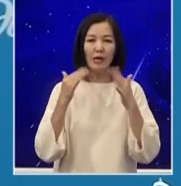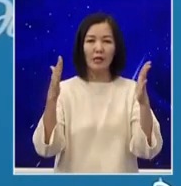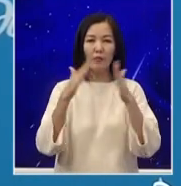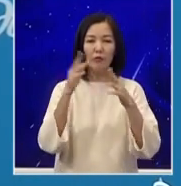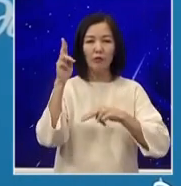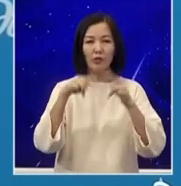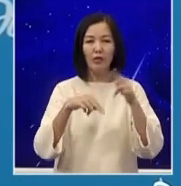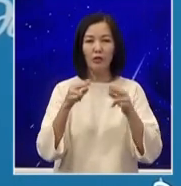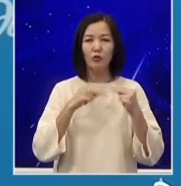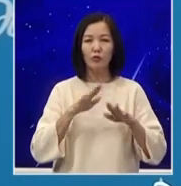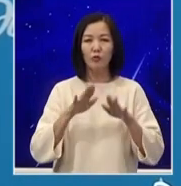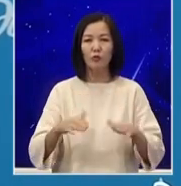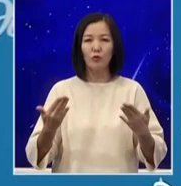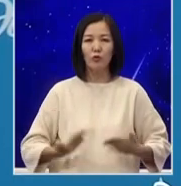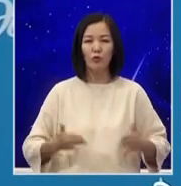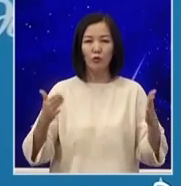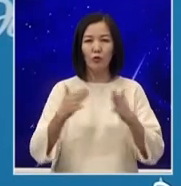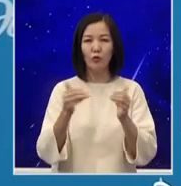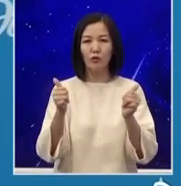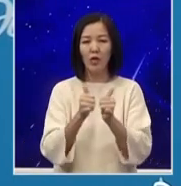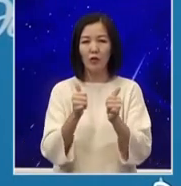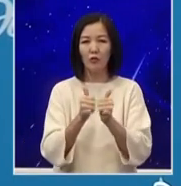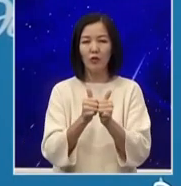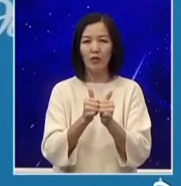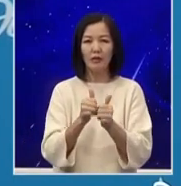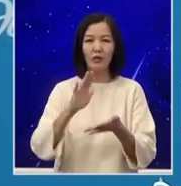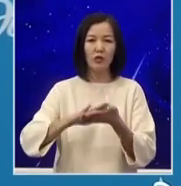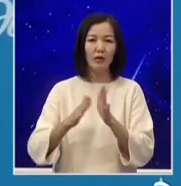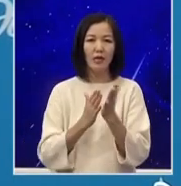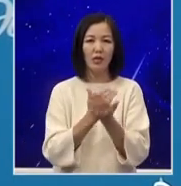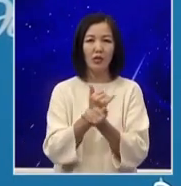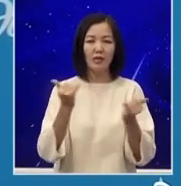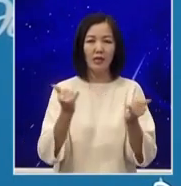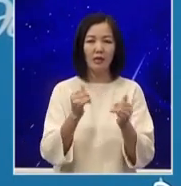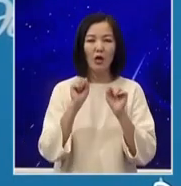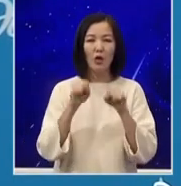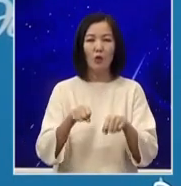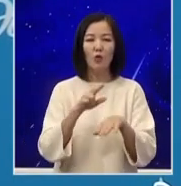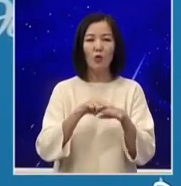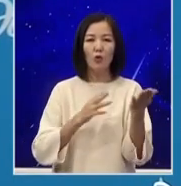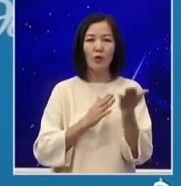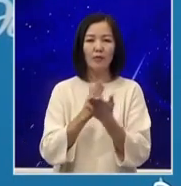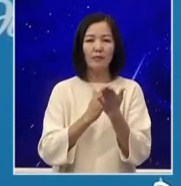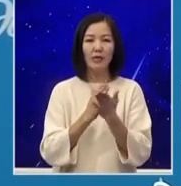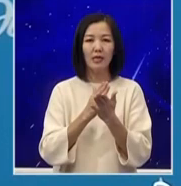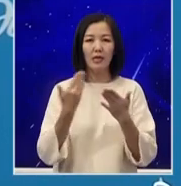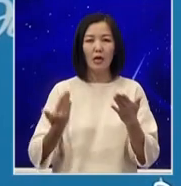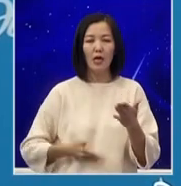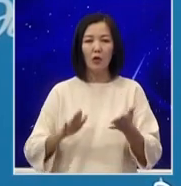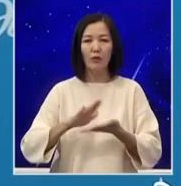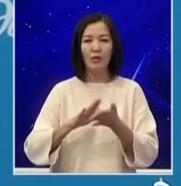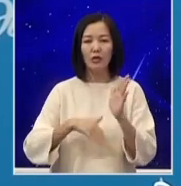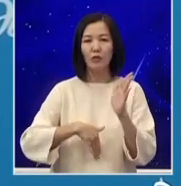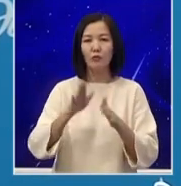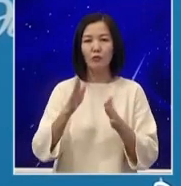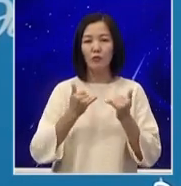салынды. Жұмыс орны мен тұрғын үйінің жақын орналасуына да жағдай жасалды. Бұл құқық қорғау қызметкерлерінің әлеуметтік жағдайын